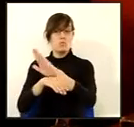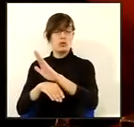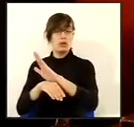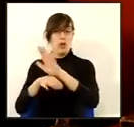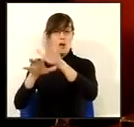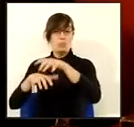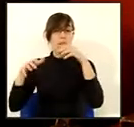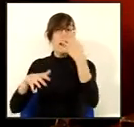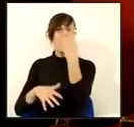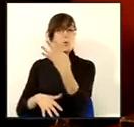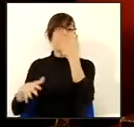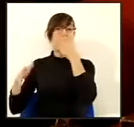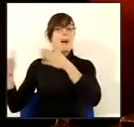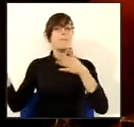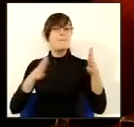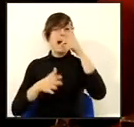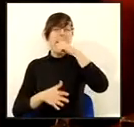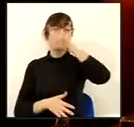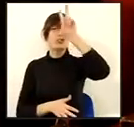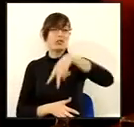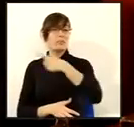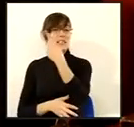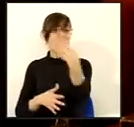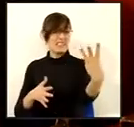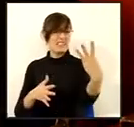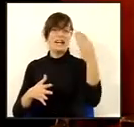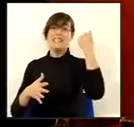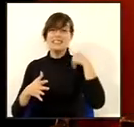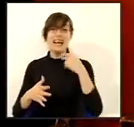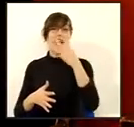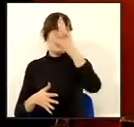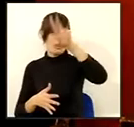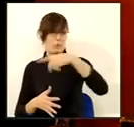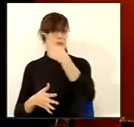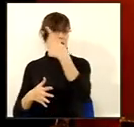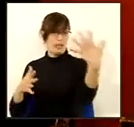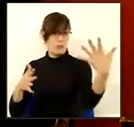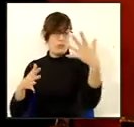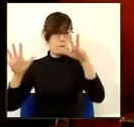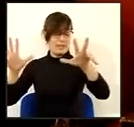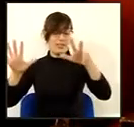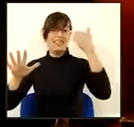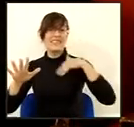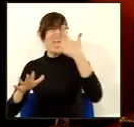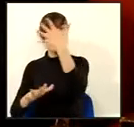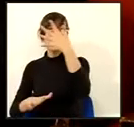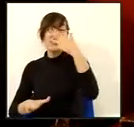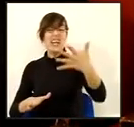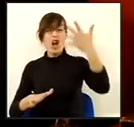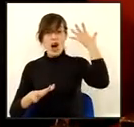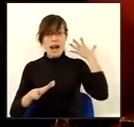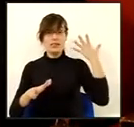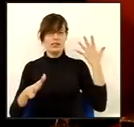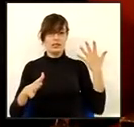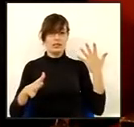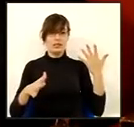plenari el 4 de març del 2013. Estem al 2018, han passat 5 anys. I afegia, ho hem de dir